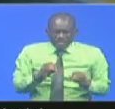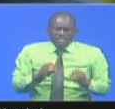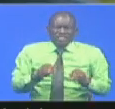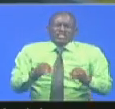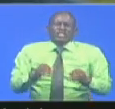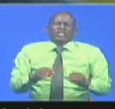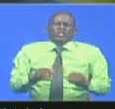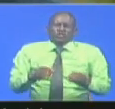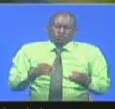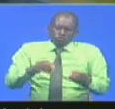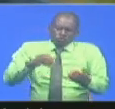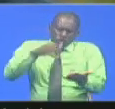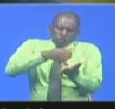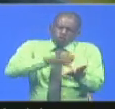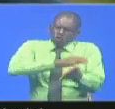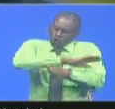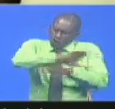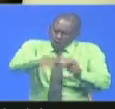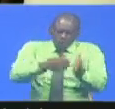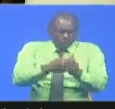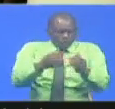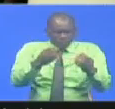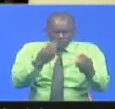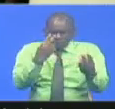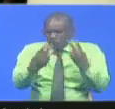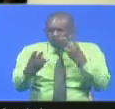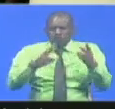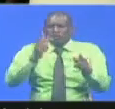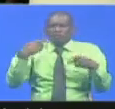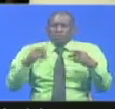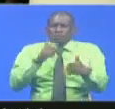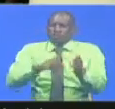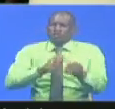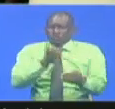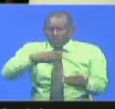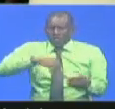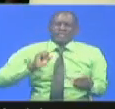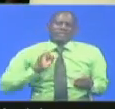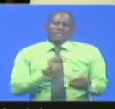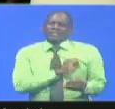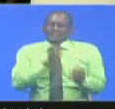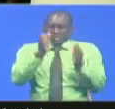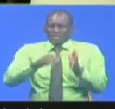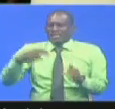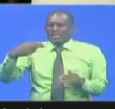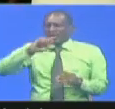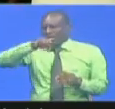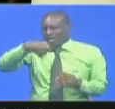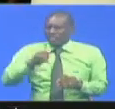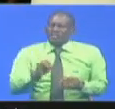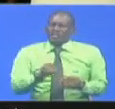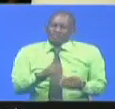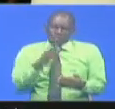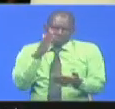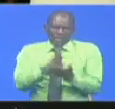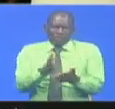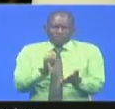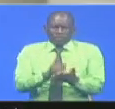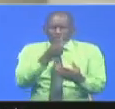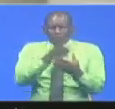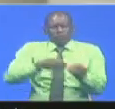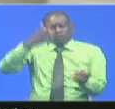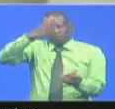Kenyans, what they told us. Seneta Haji anahisi kwamba mabunge mawili yana uwezo wa kupitisha ripoti